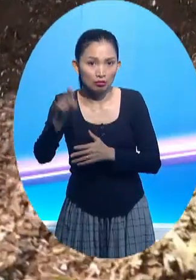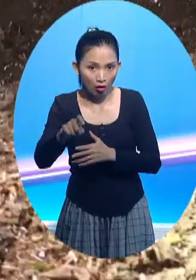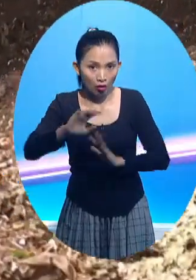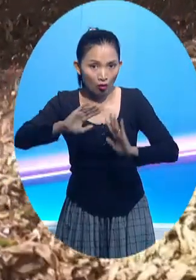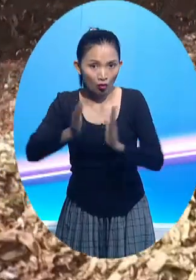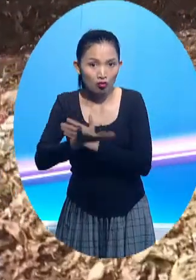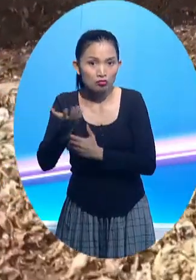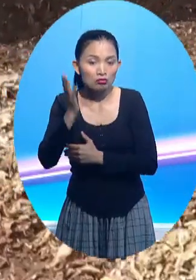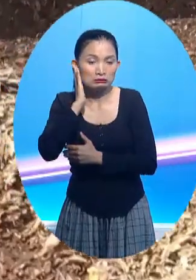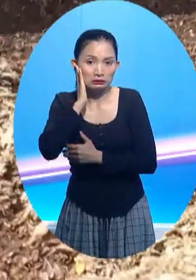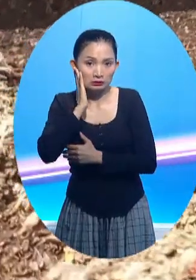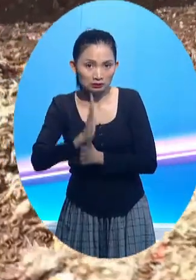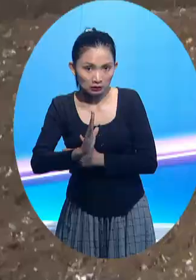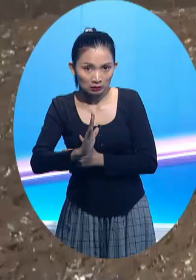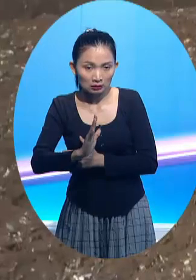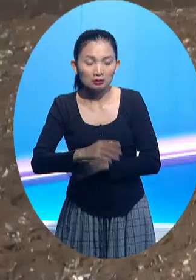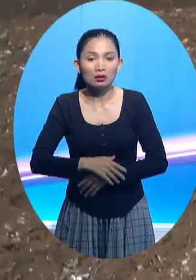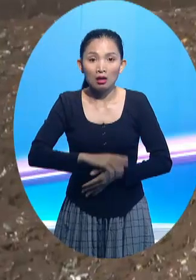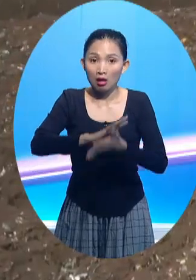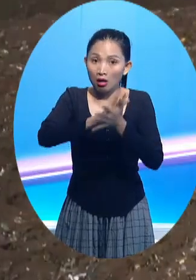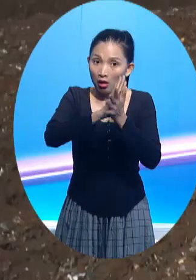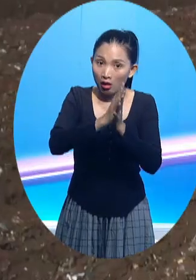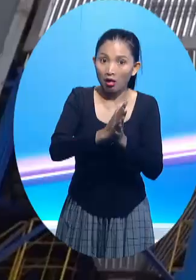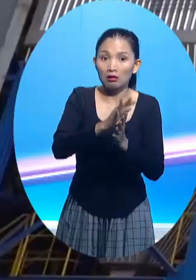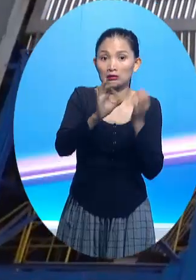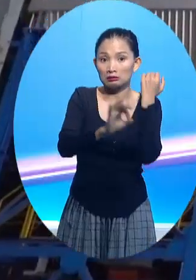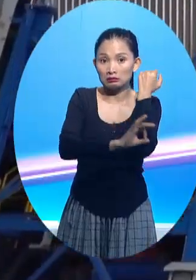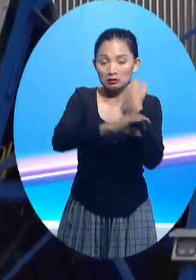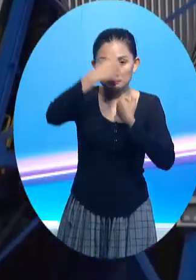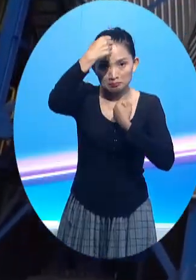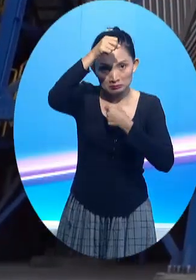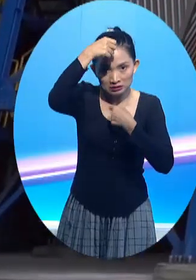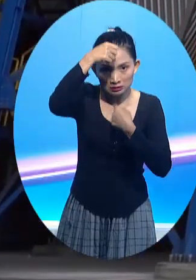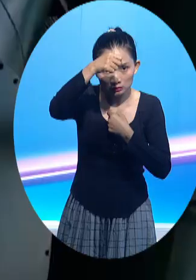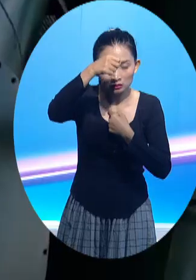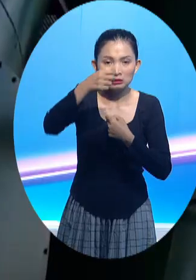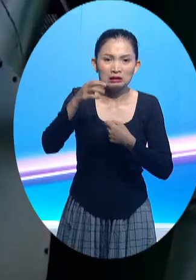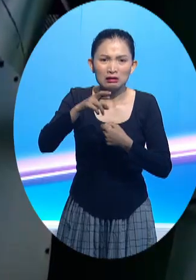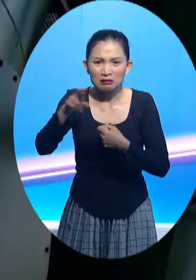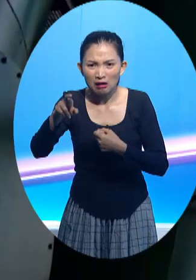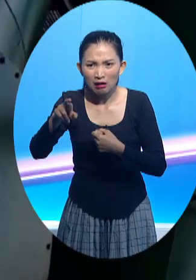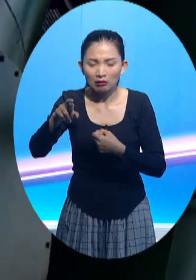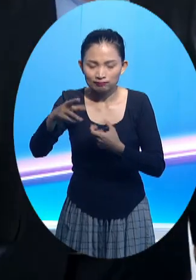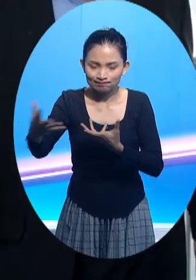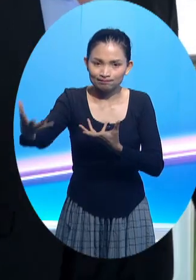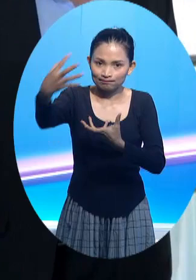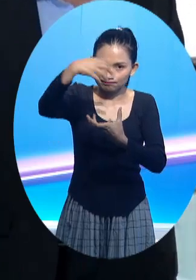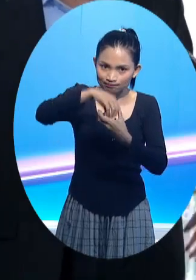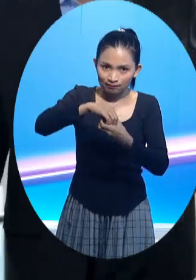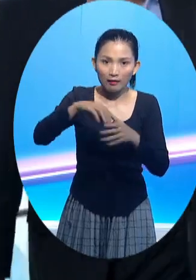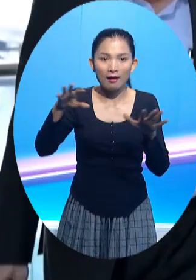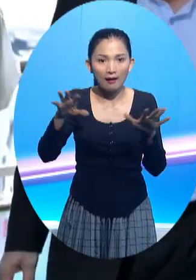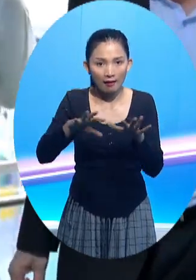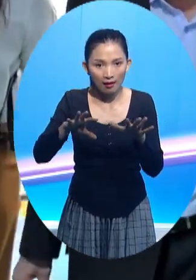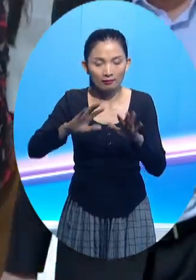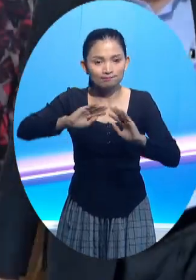đủ công suất tiếp nhận 100% rác sinh hoạt của tỉnh về khu liên hợp. Việc khánh thành nhà máy đốt rác phát điện 5 MW và dây chuyền sản xuất